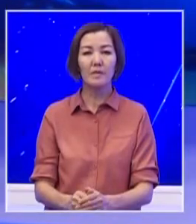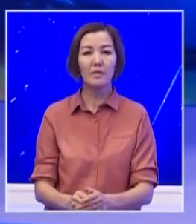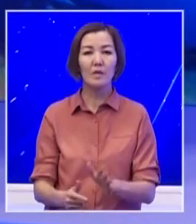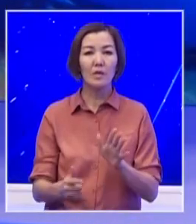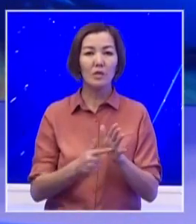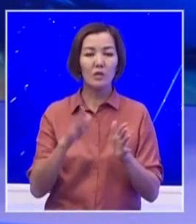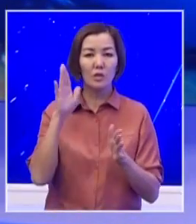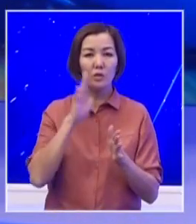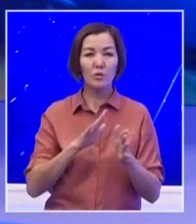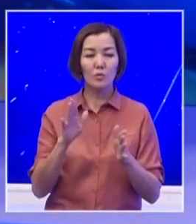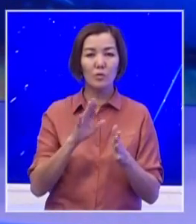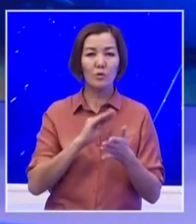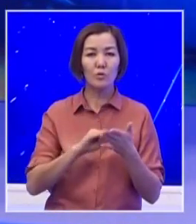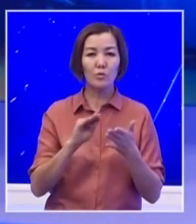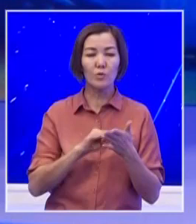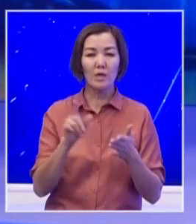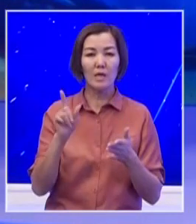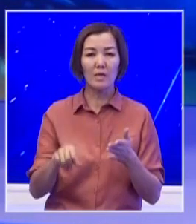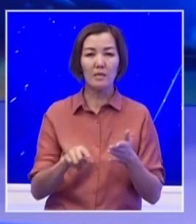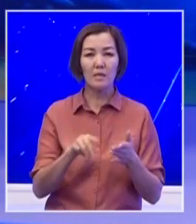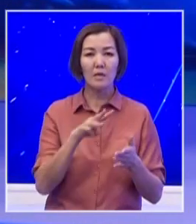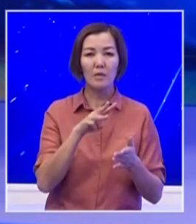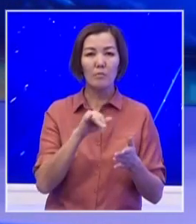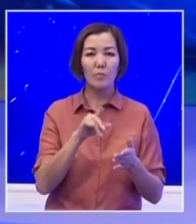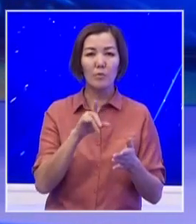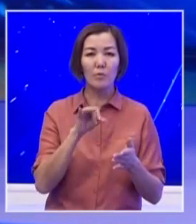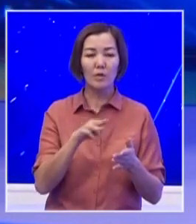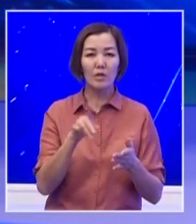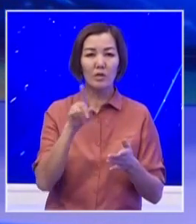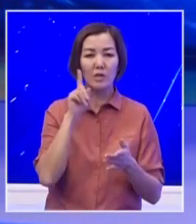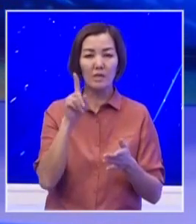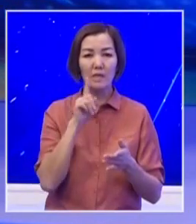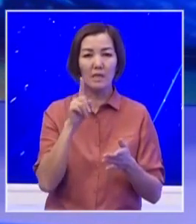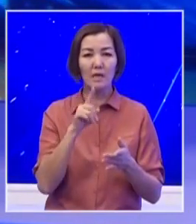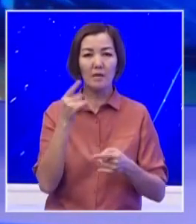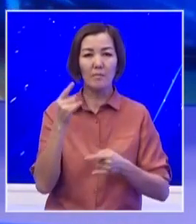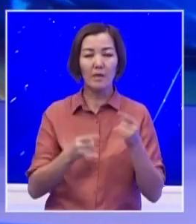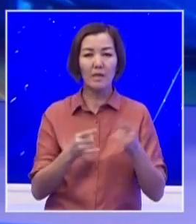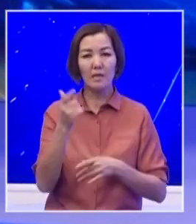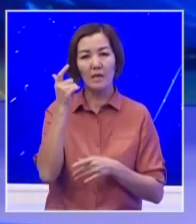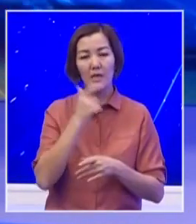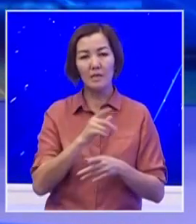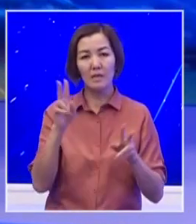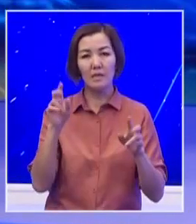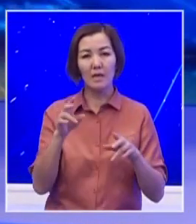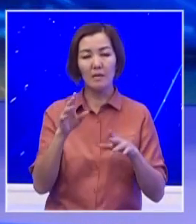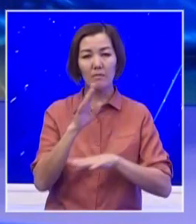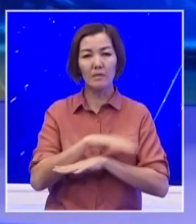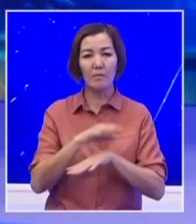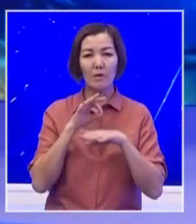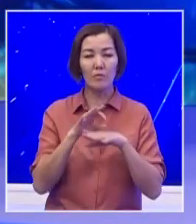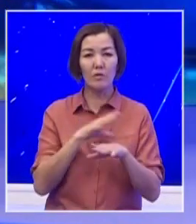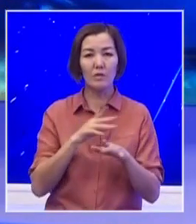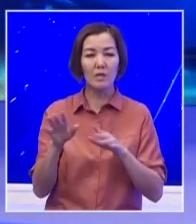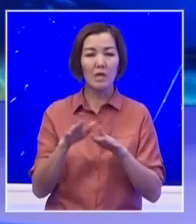Өз білгенін өзгеге үйретті. Жетісулық журналист Мұхит Тоқтасын жас әріптестеріне медиаэтика тақырыбы бойынша тренинг өткізді.